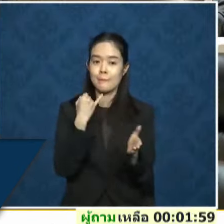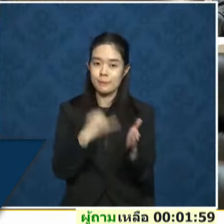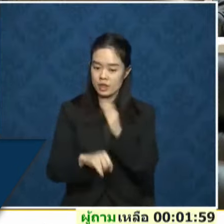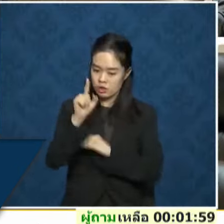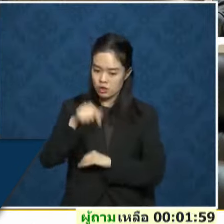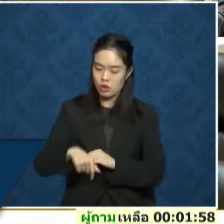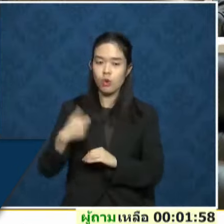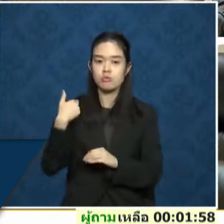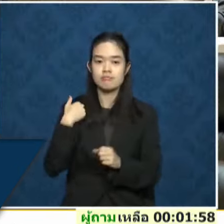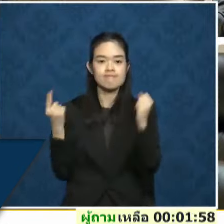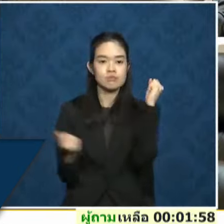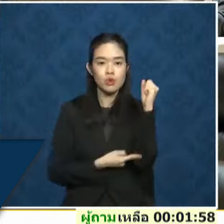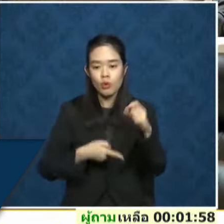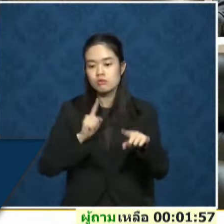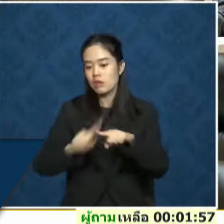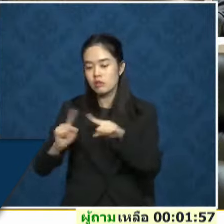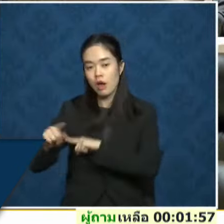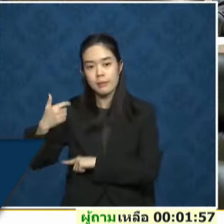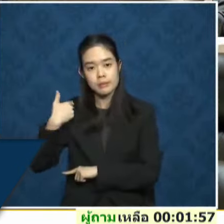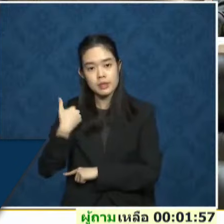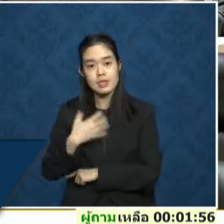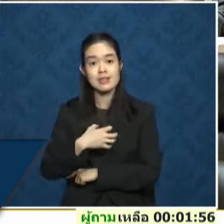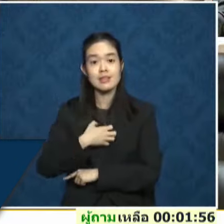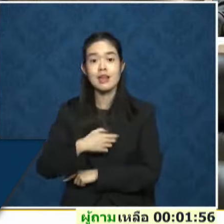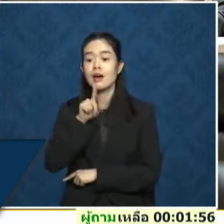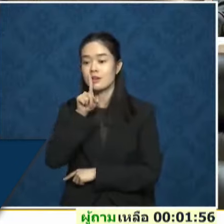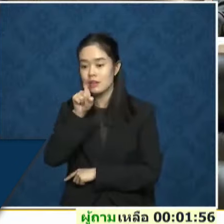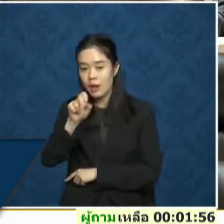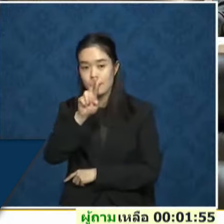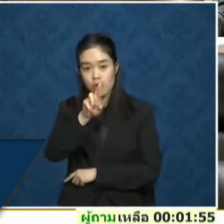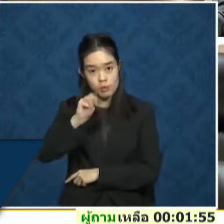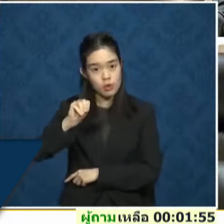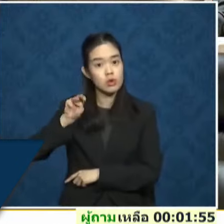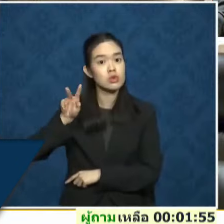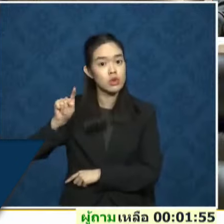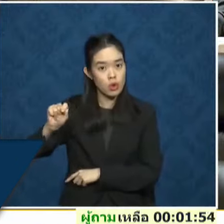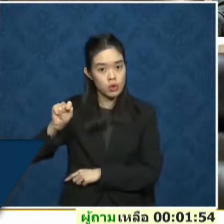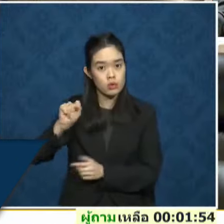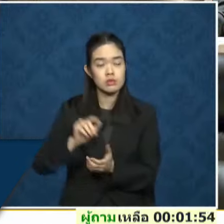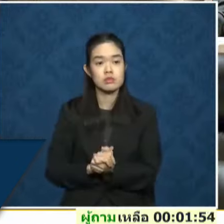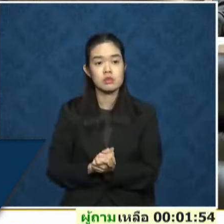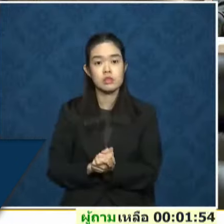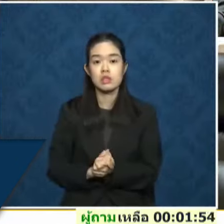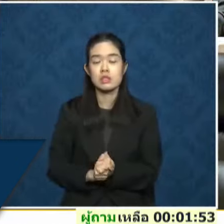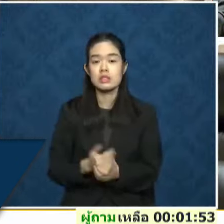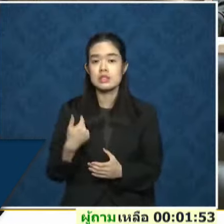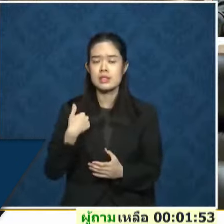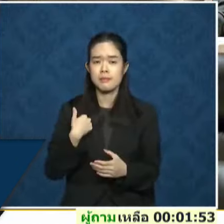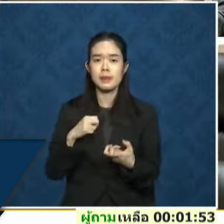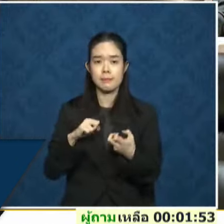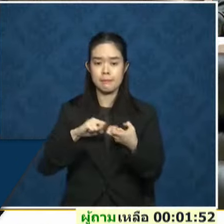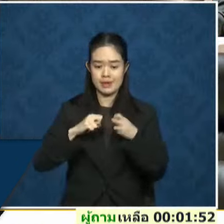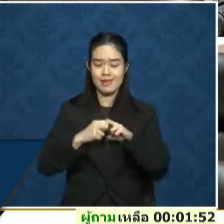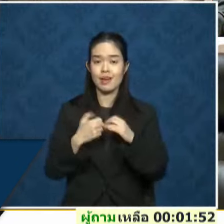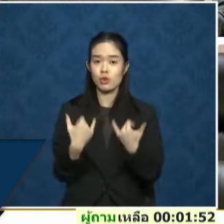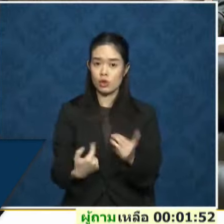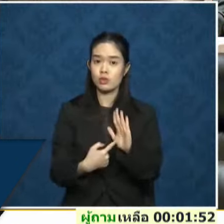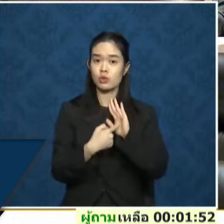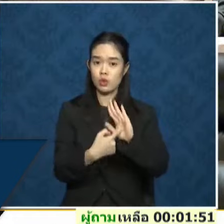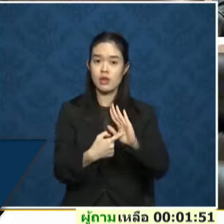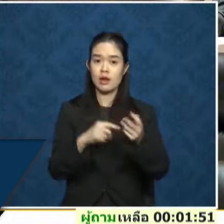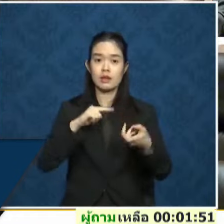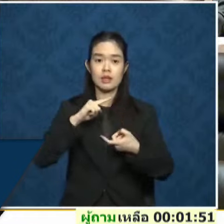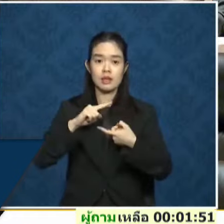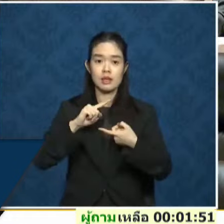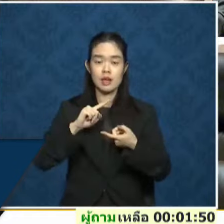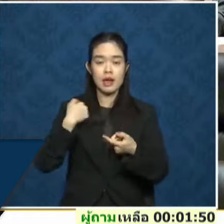งขออนุญาตท่านประธานฝากถามไปถึงท่านรัฐมนตรีว่ากรณีตัวอย่างนะคะกรณีคุกคามทางเพศ